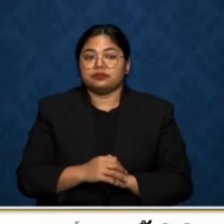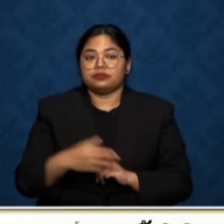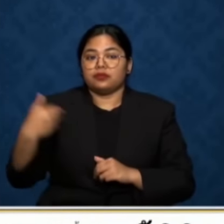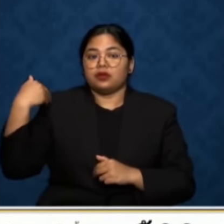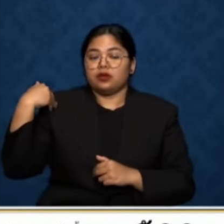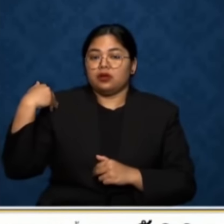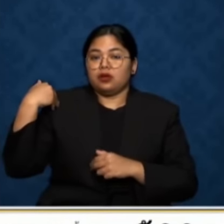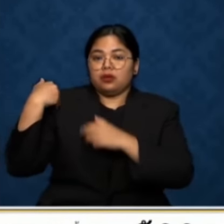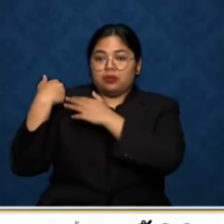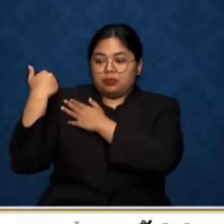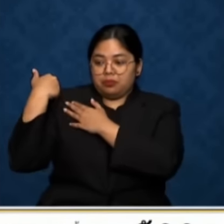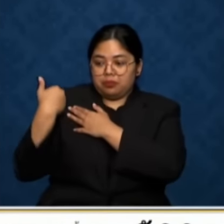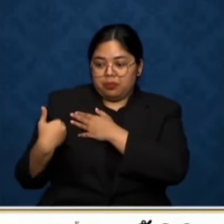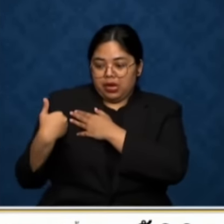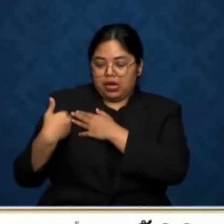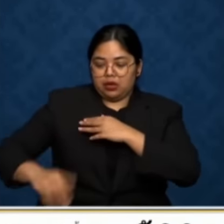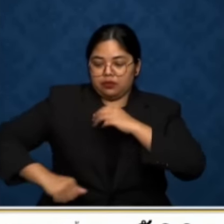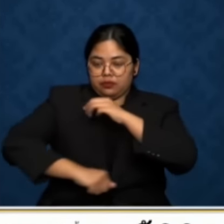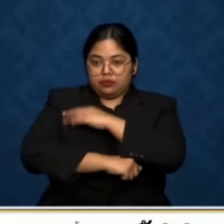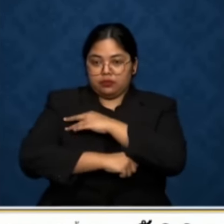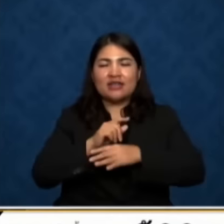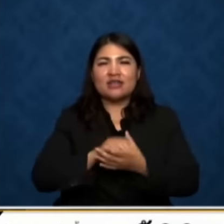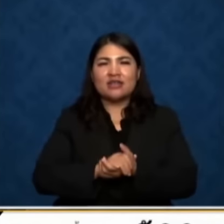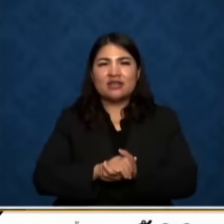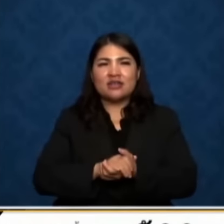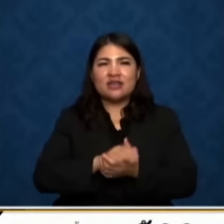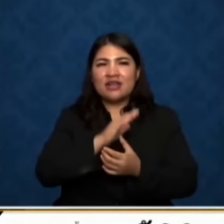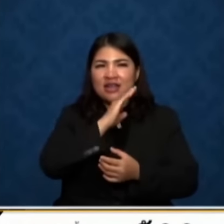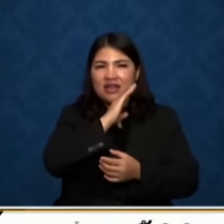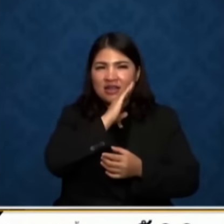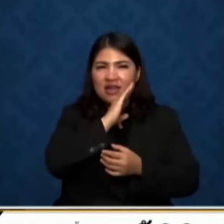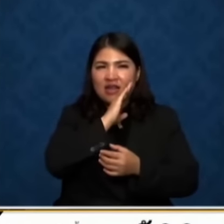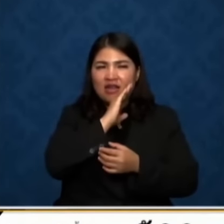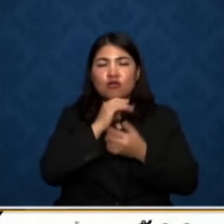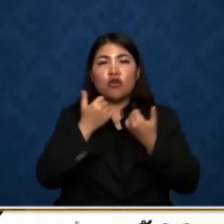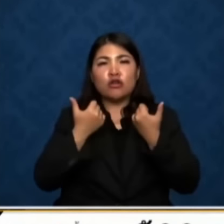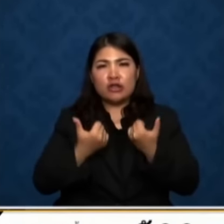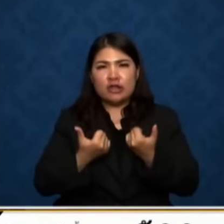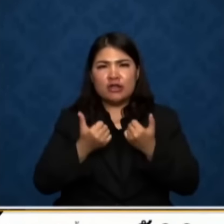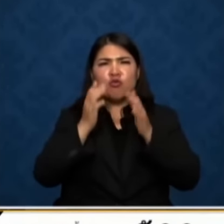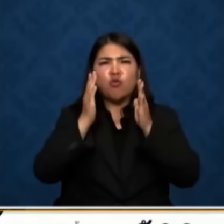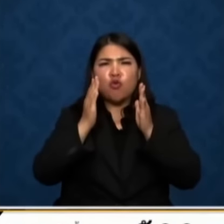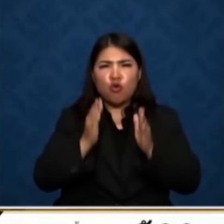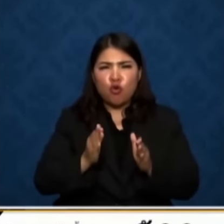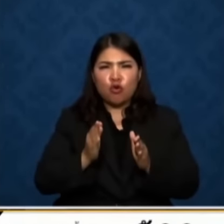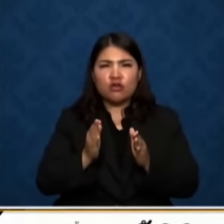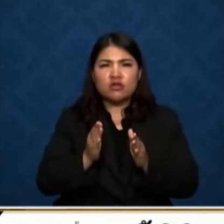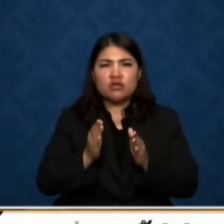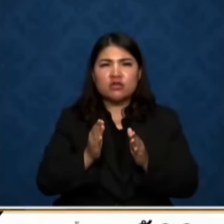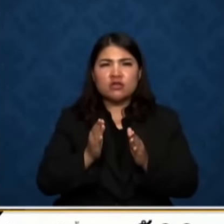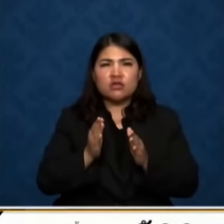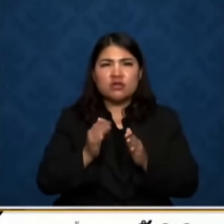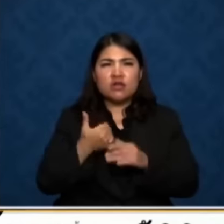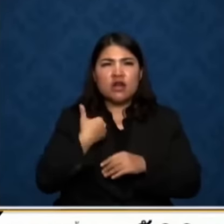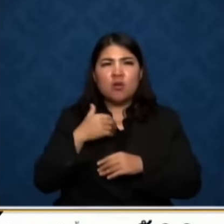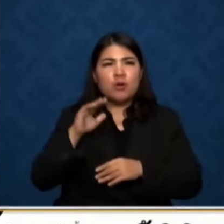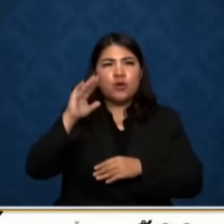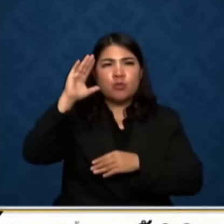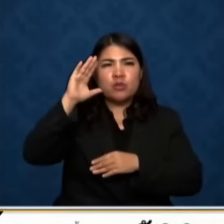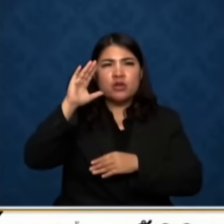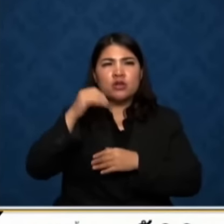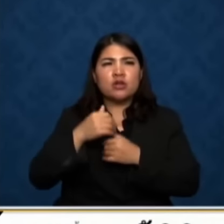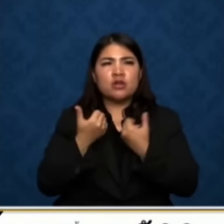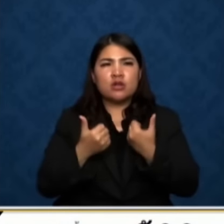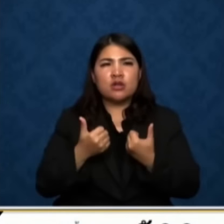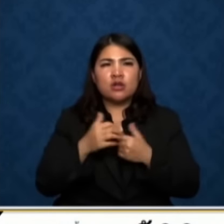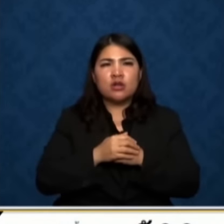ม่ใส่คอผ่าคออาจใส่คอไม่ใส่แขนไม่ใช่กรอนนะครับถ้าณขณะนี้เนี่ยจะมีบุคคลใดเนี่ยนะครับเข้ามายกมือแล้วตอ